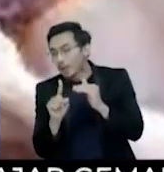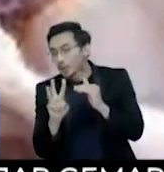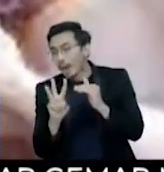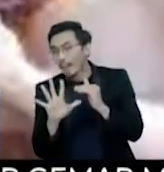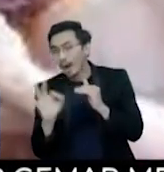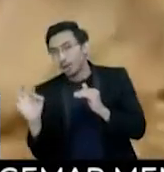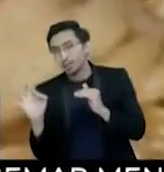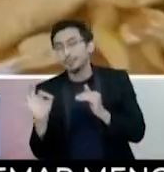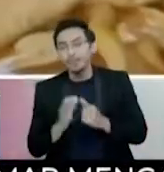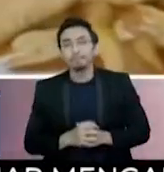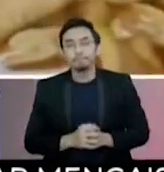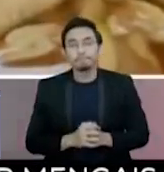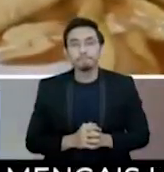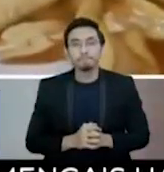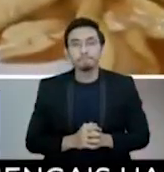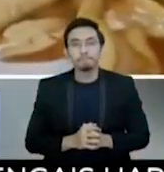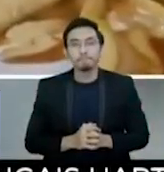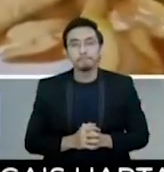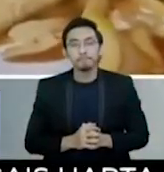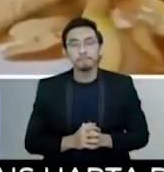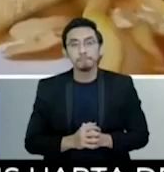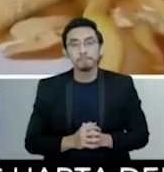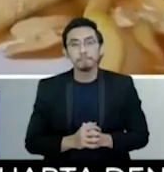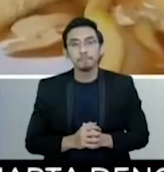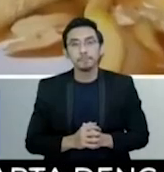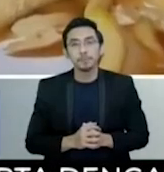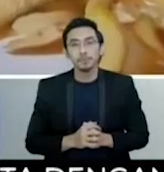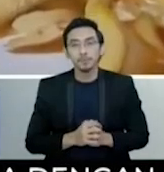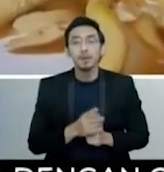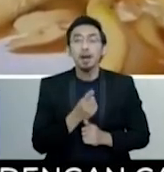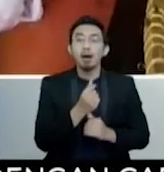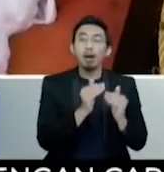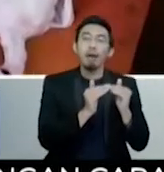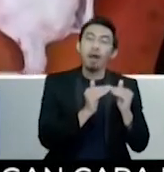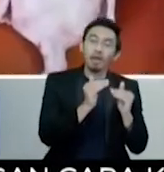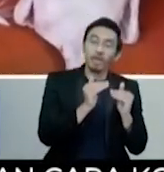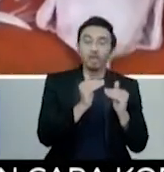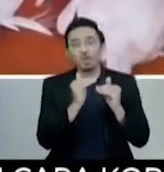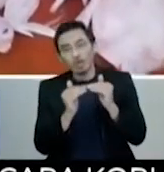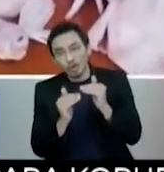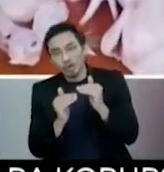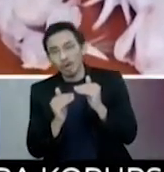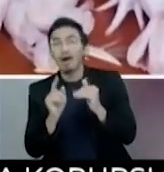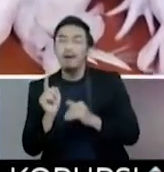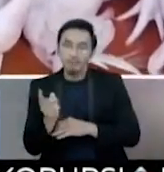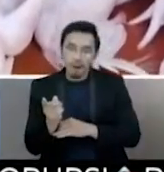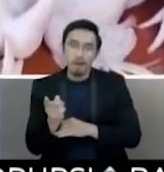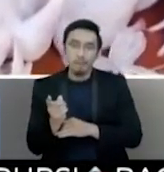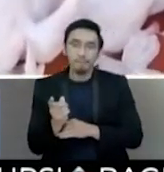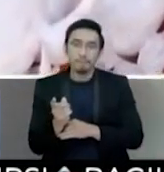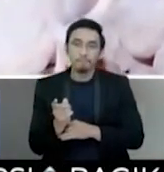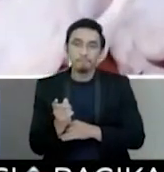Rp135.000. Meski beberapa komoditas masih mengalami penurunan, di samping harga daging-dagingan yang terus merangkak